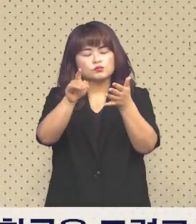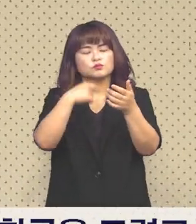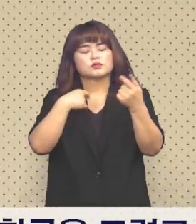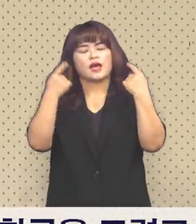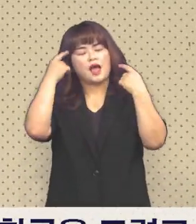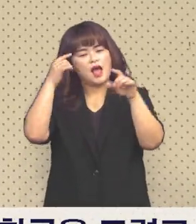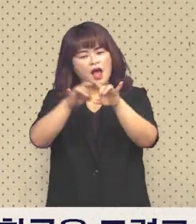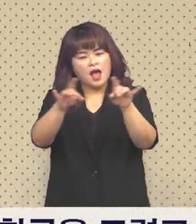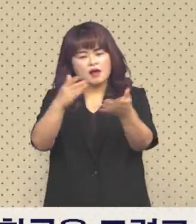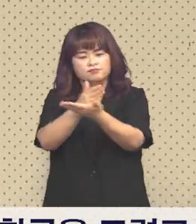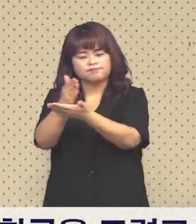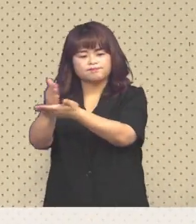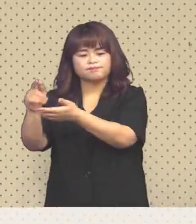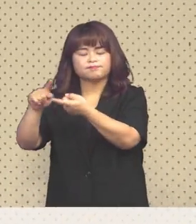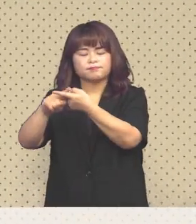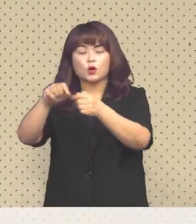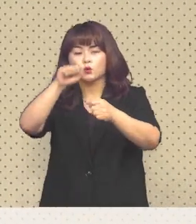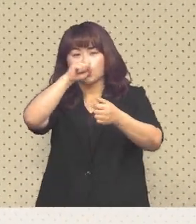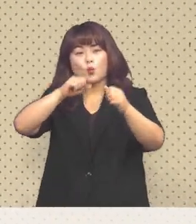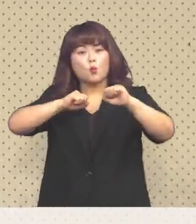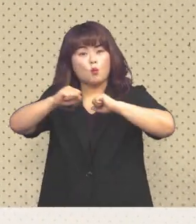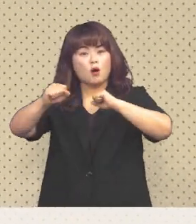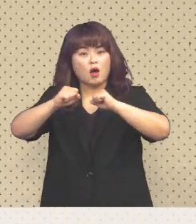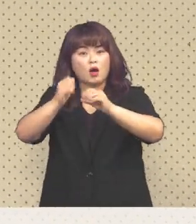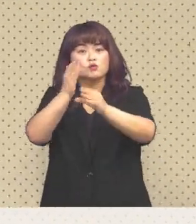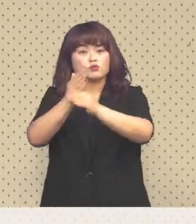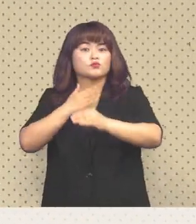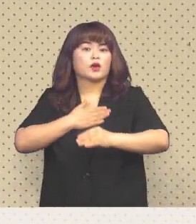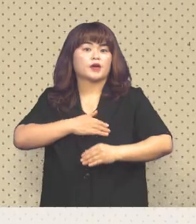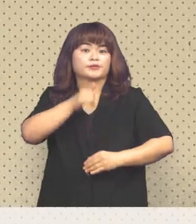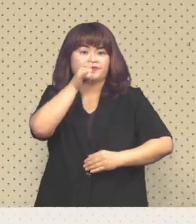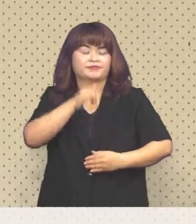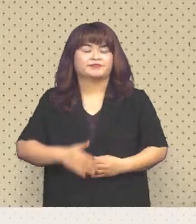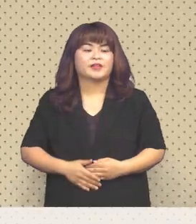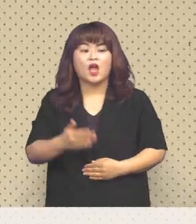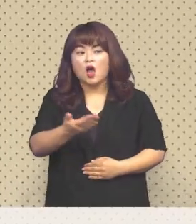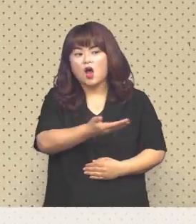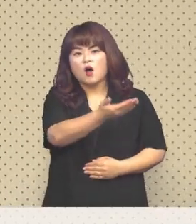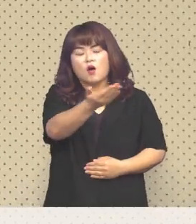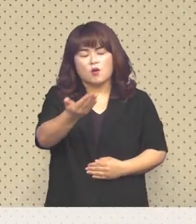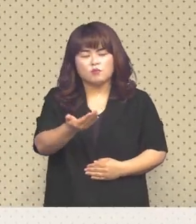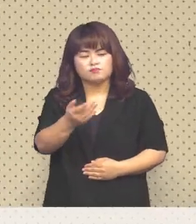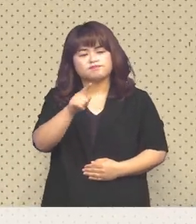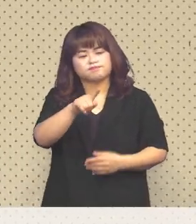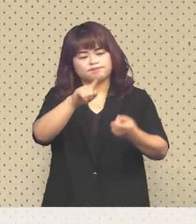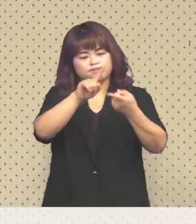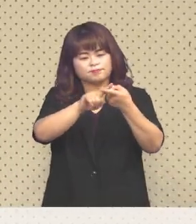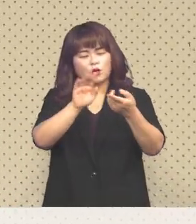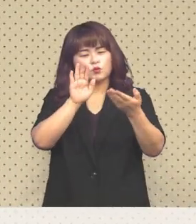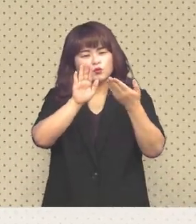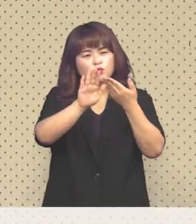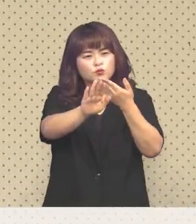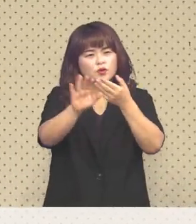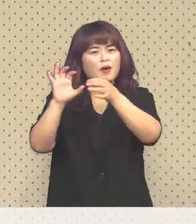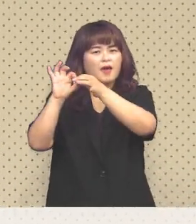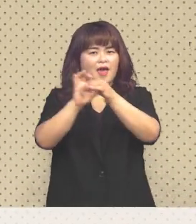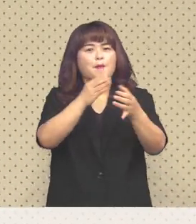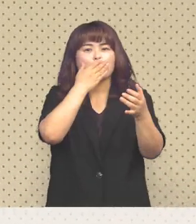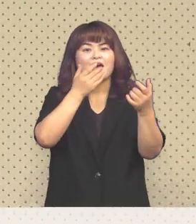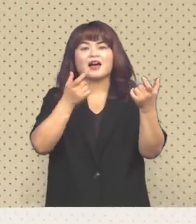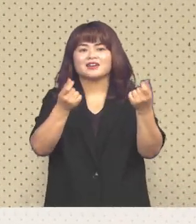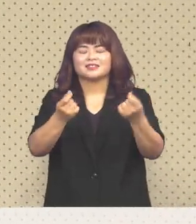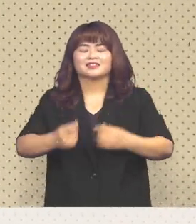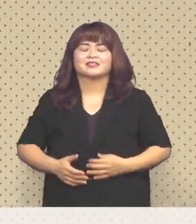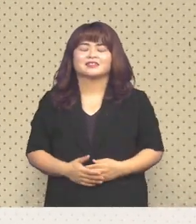힘으로 각자의 분야에서 좋은 활동을 하고 있는 것으로 알고 있습니다. 여러분들도 그 뒤를 잘 이해하고